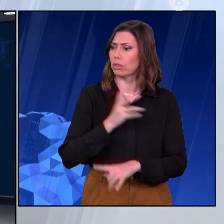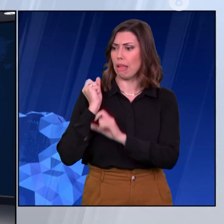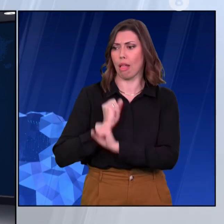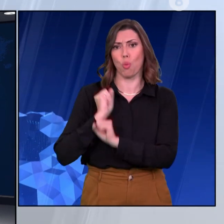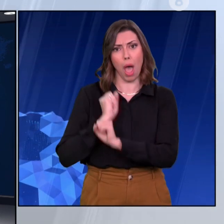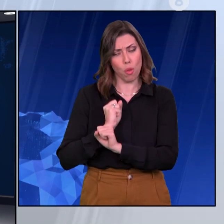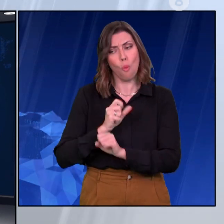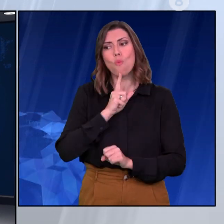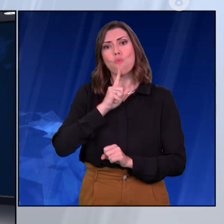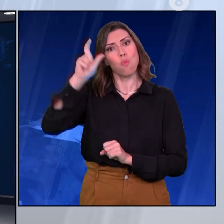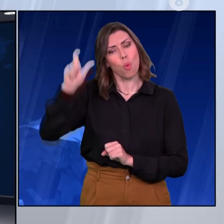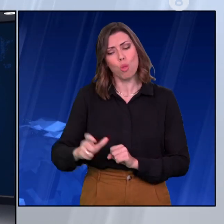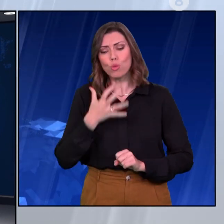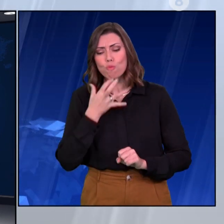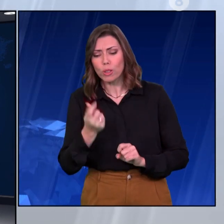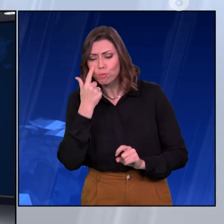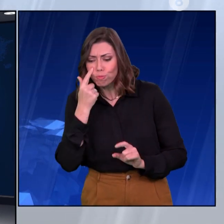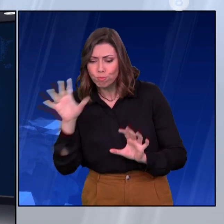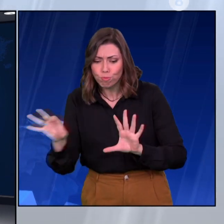Υπότιτλοι AUTHORWAVE